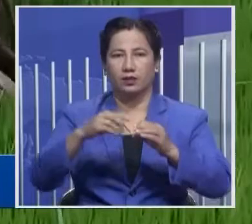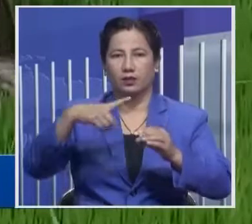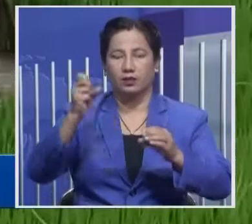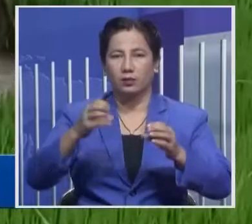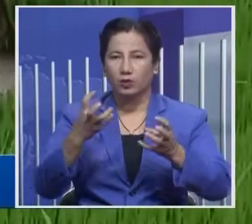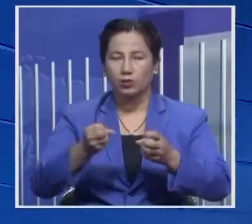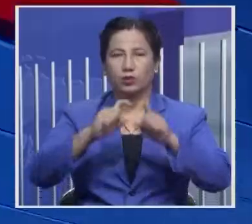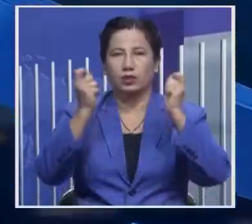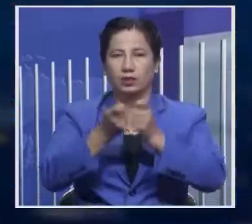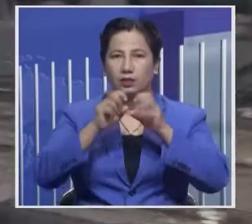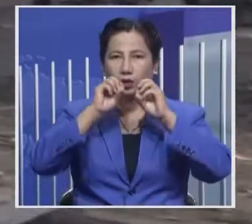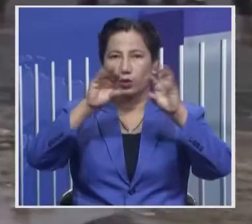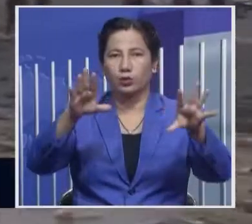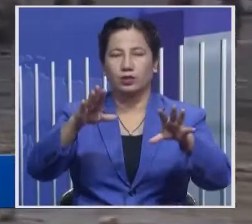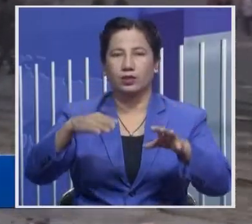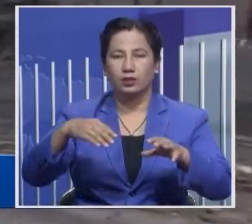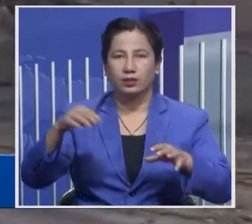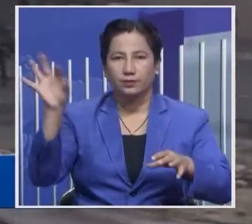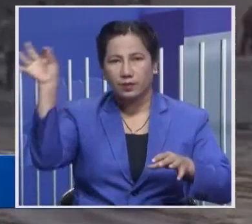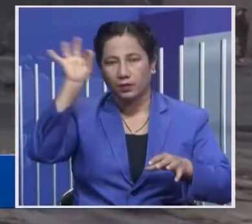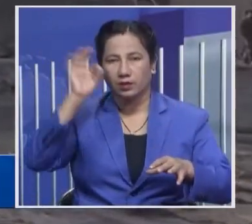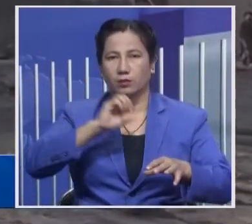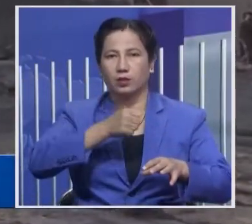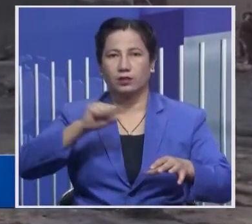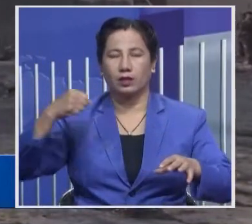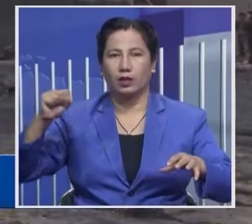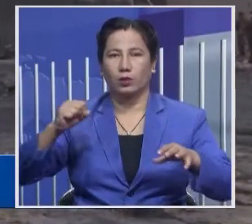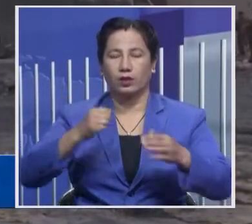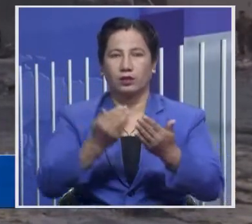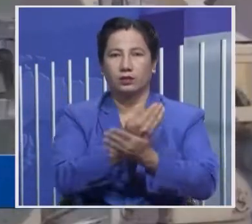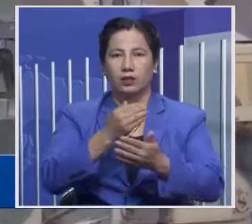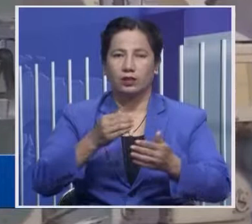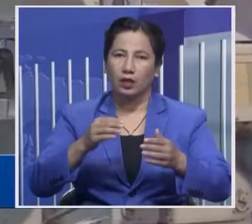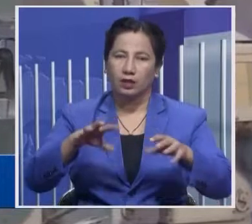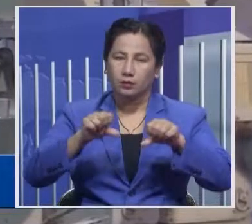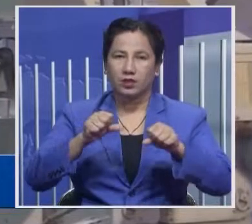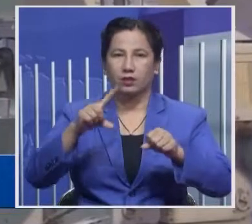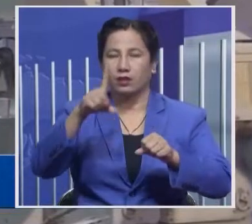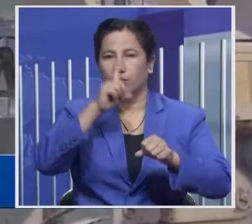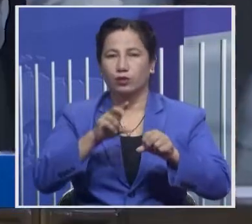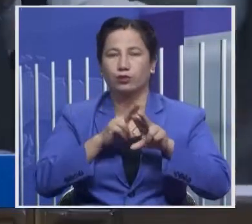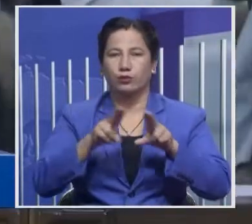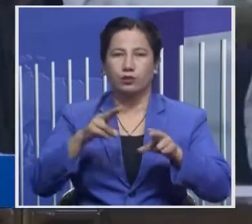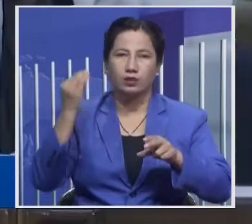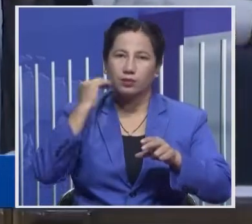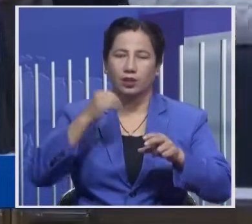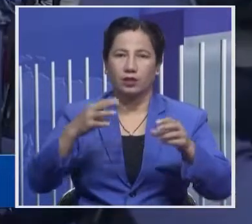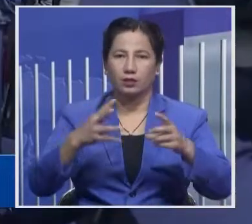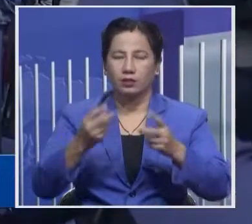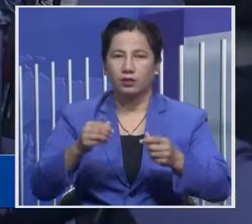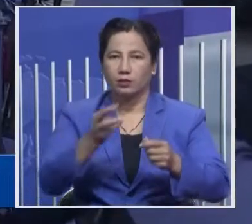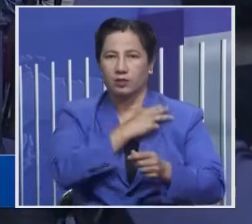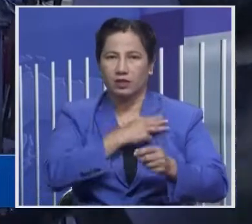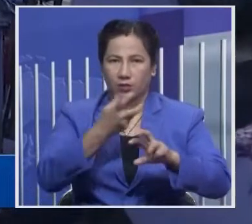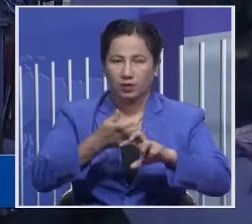नरेनापुरलाई सुक्खा क्षेत्र घोषणा। अफगानिस्तानमा तालिबानले सत्ता पलट गरेको एक वर्ष पूरा, महिलाको अधिकारमा कटौती, मानवीय